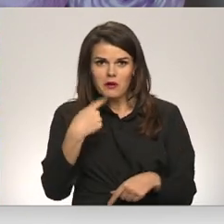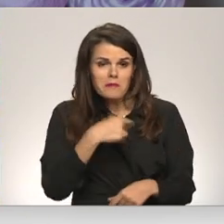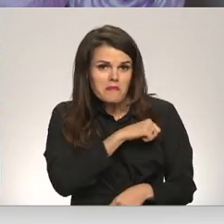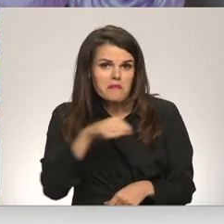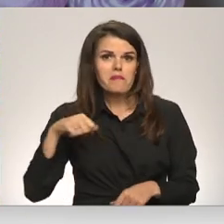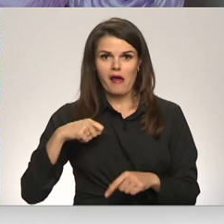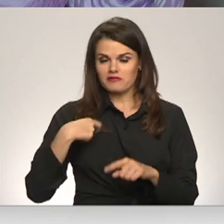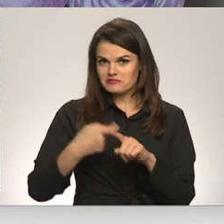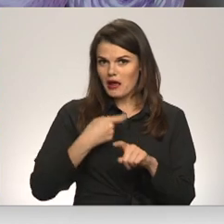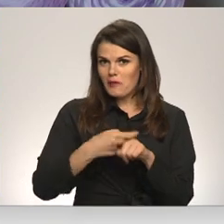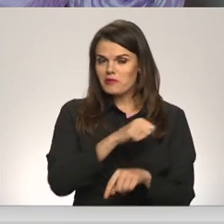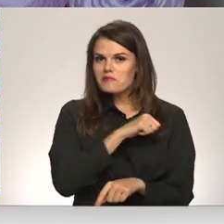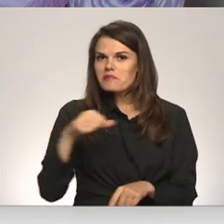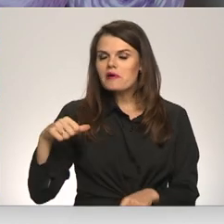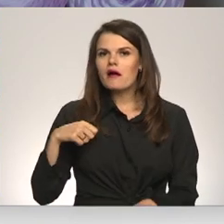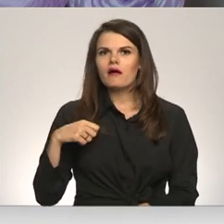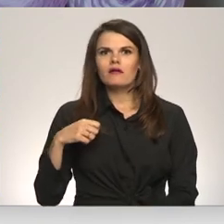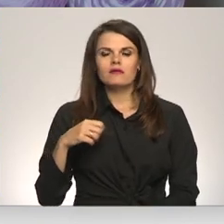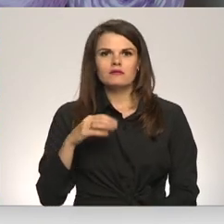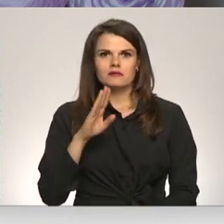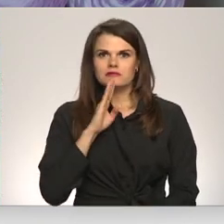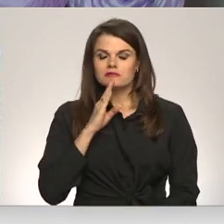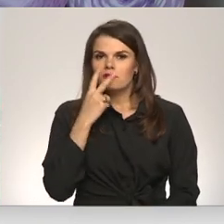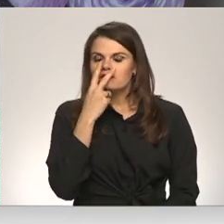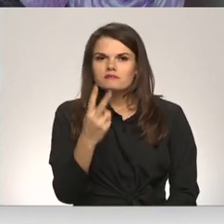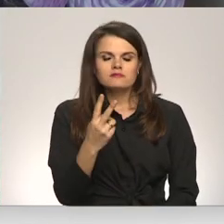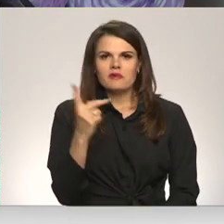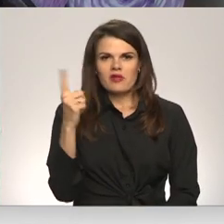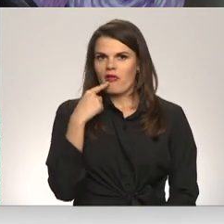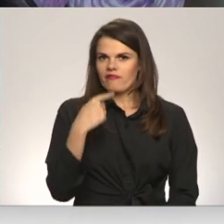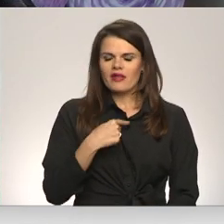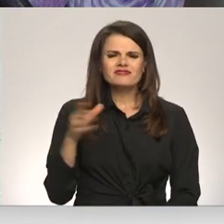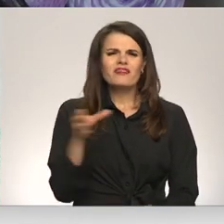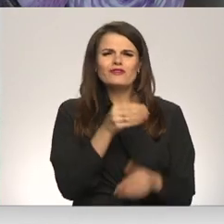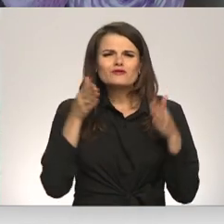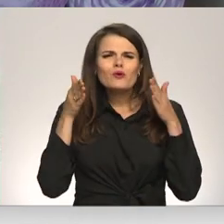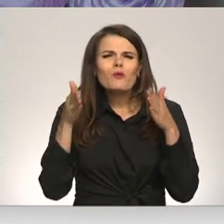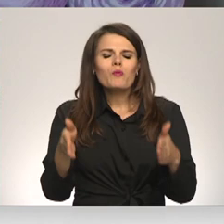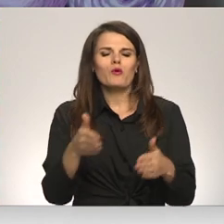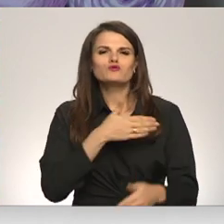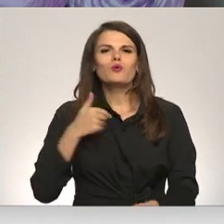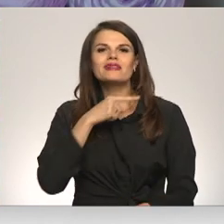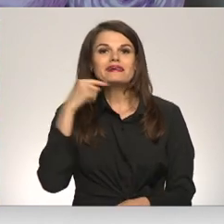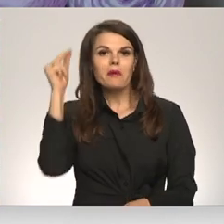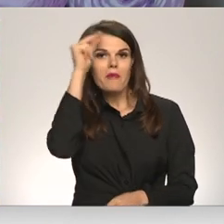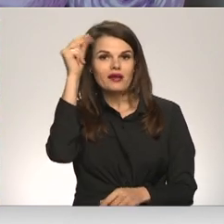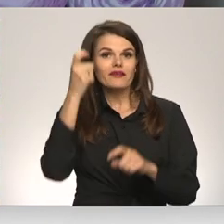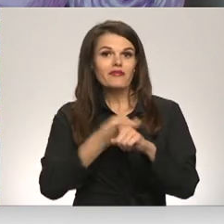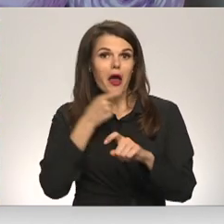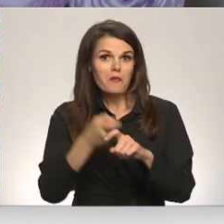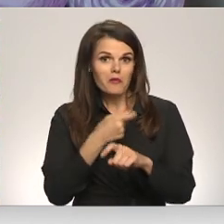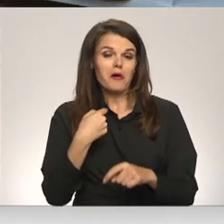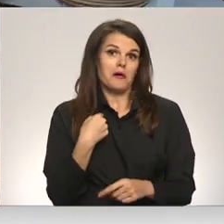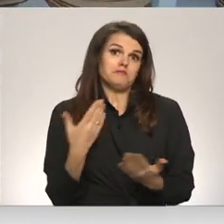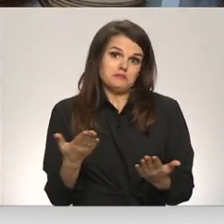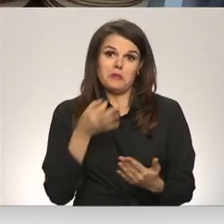pati tamborēju. Un viņa man teica, ka viņa visu mūžu ļoti gribēja iemācīties tamborēt. Un tā es